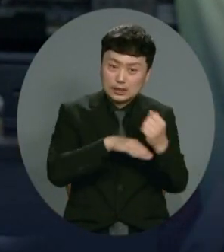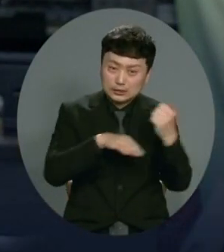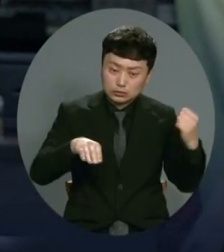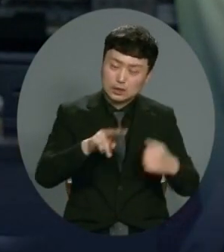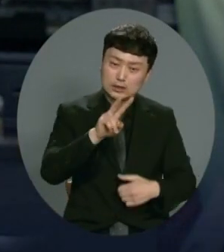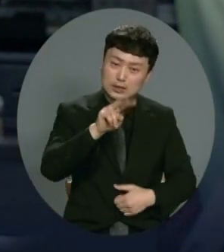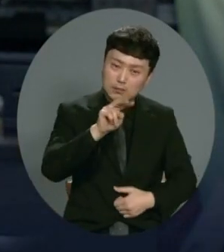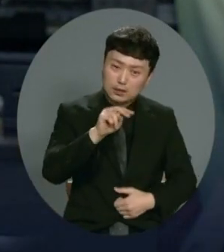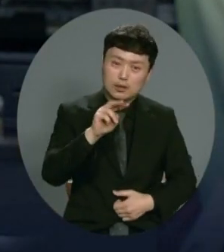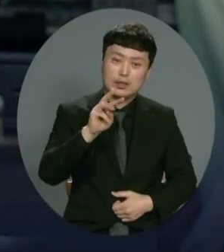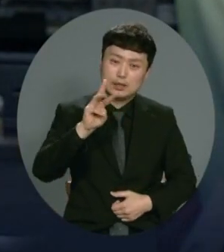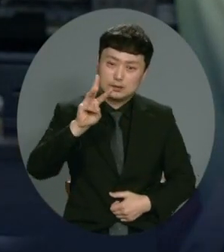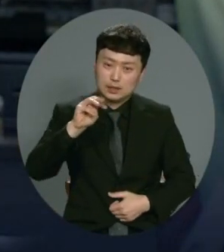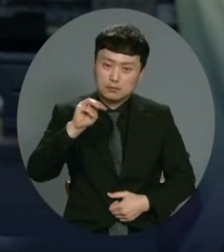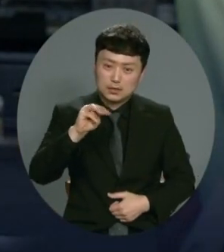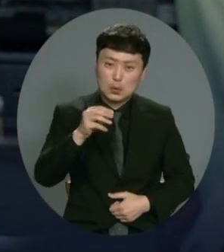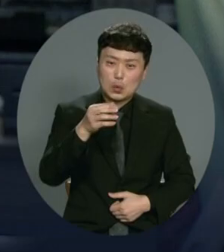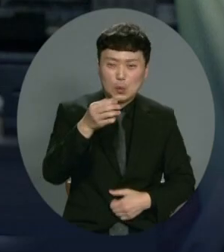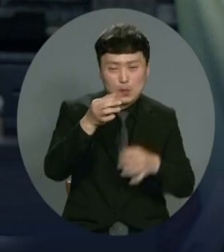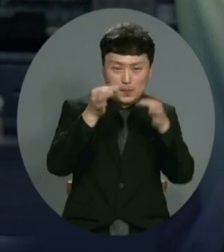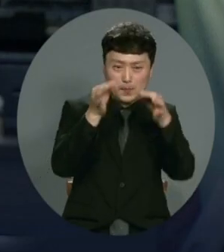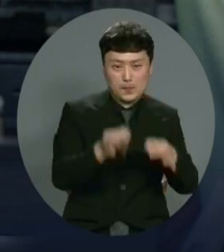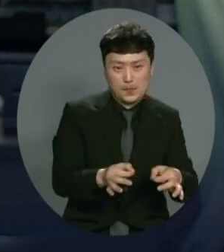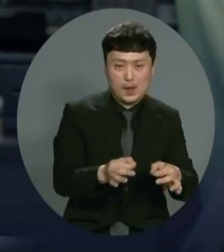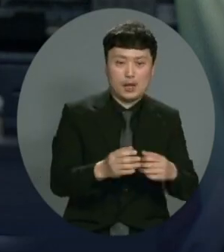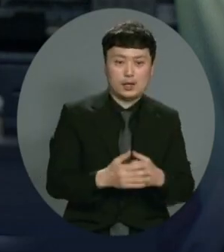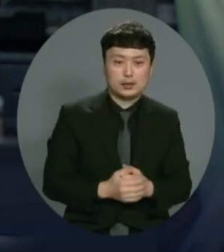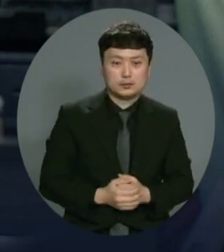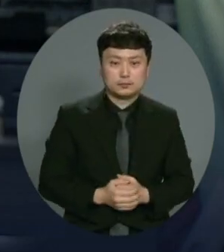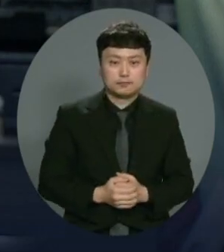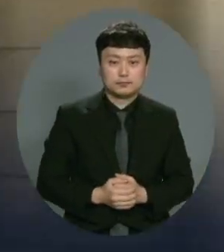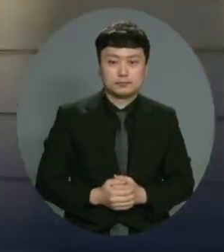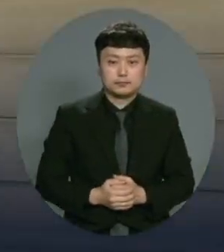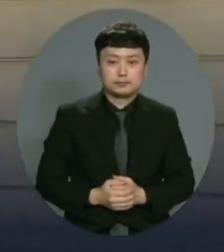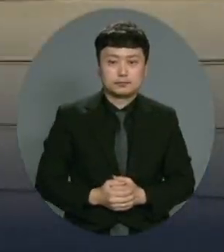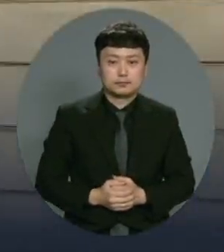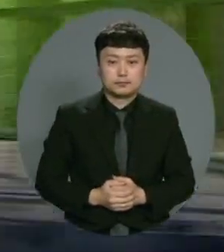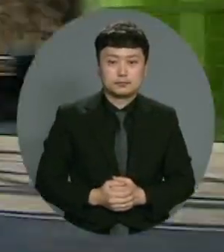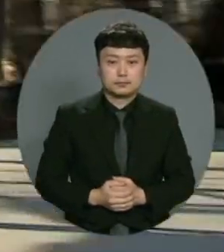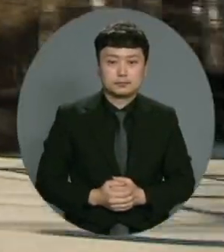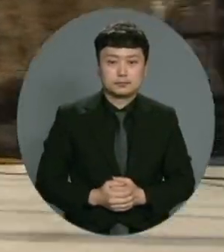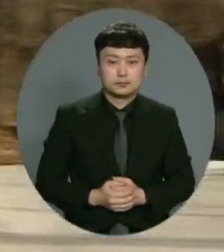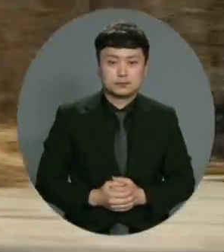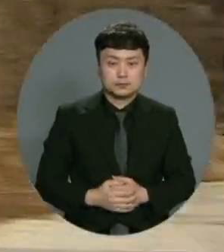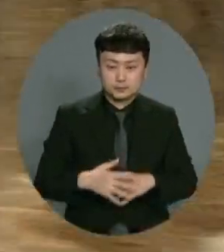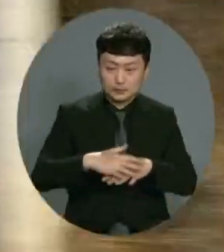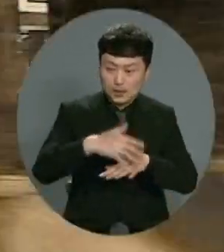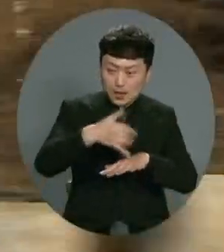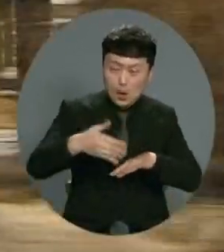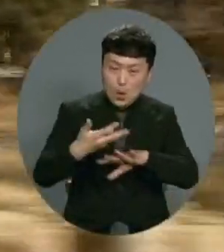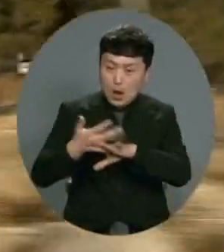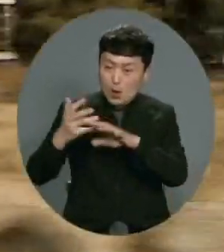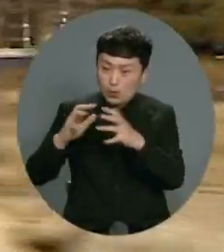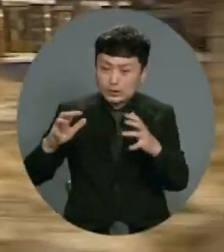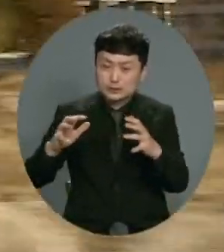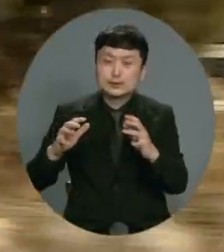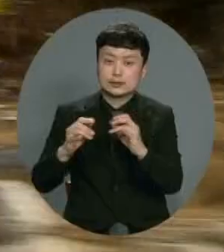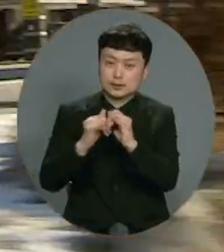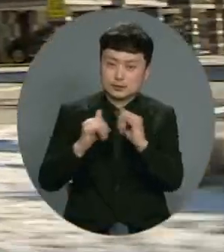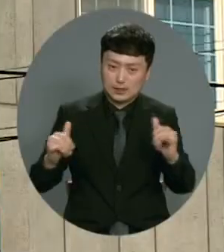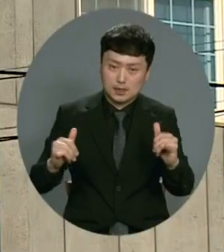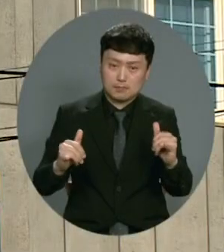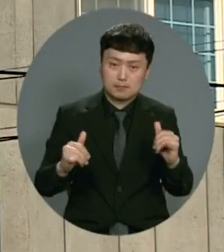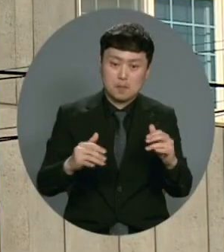정원이 또 좀 준 상태라 공실이 조금 있는 걸로 알고 있어요 농촌 일 새로운 외국인 근로자들 덕분에